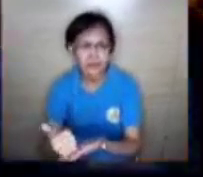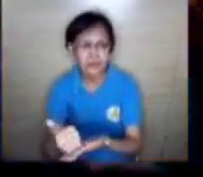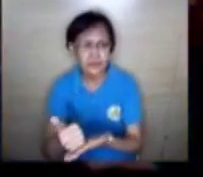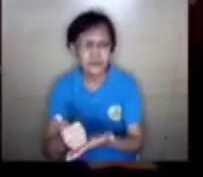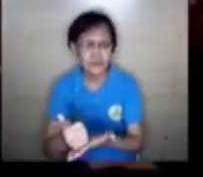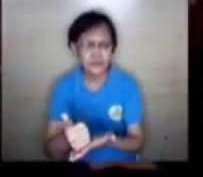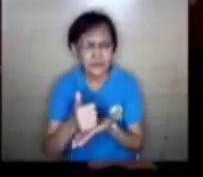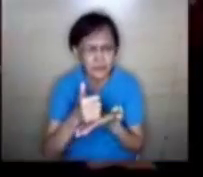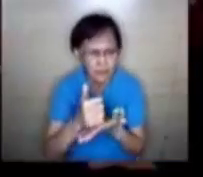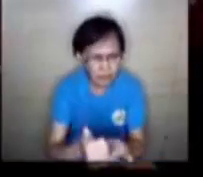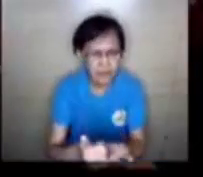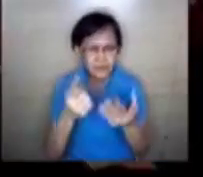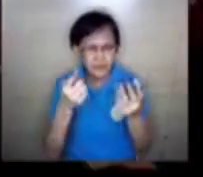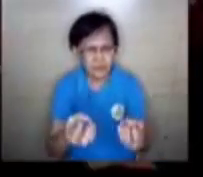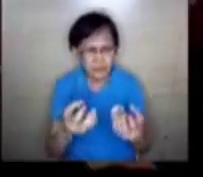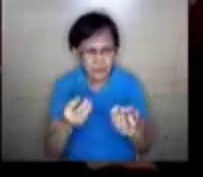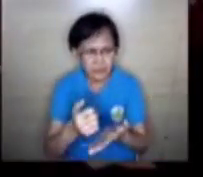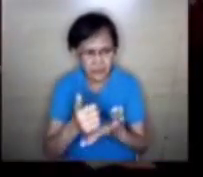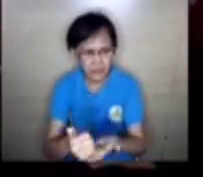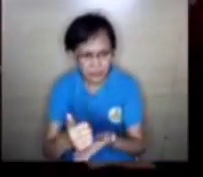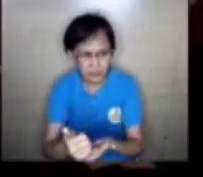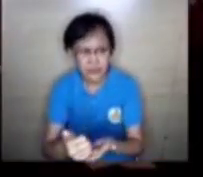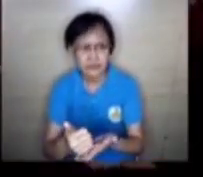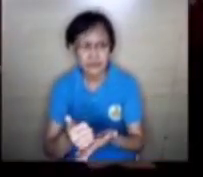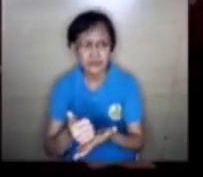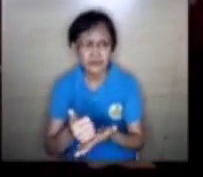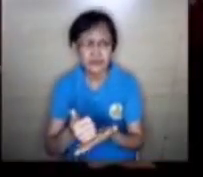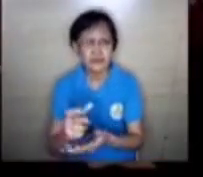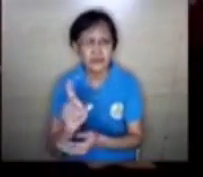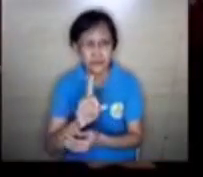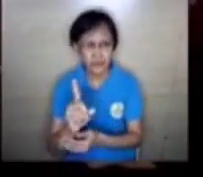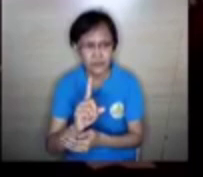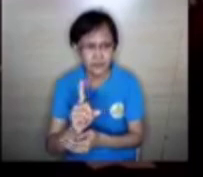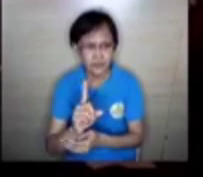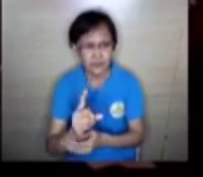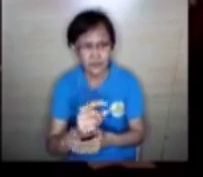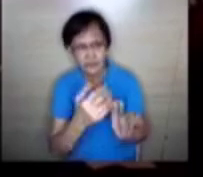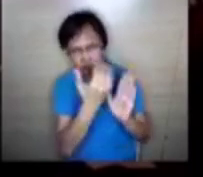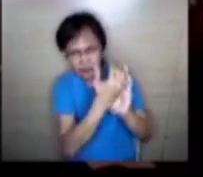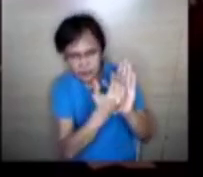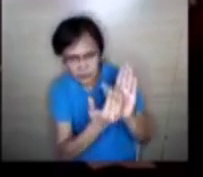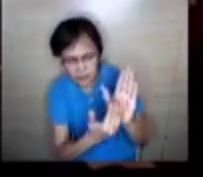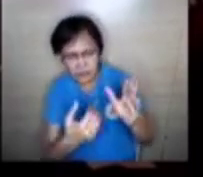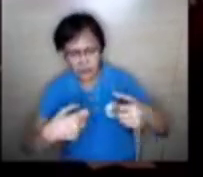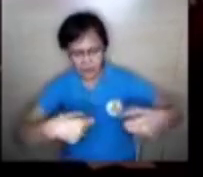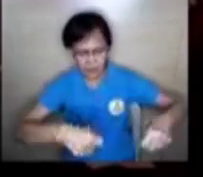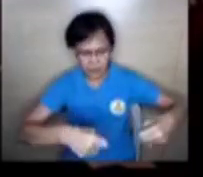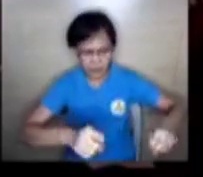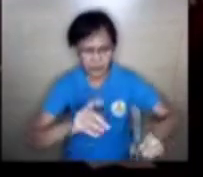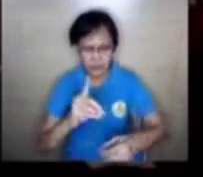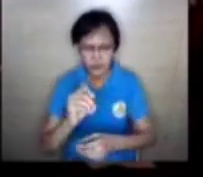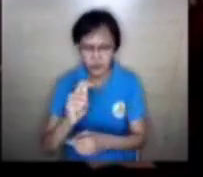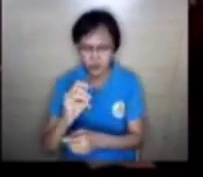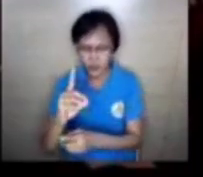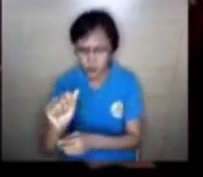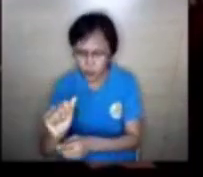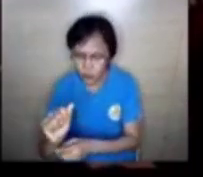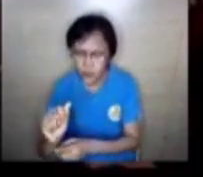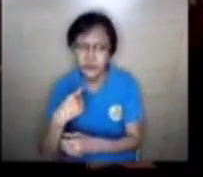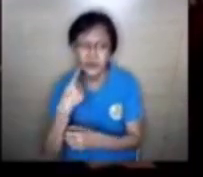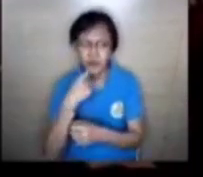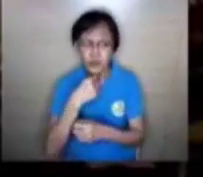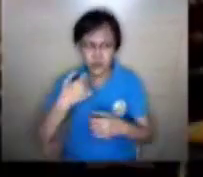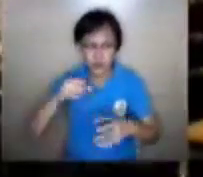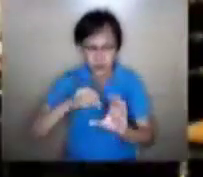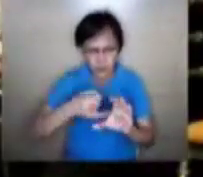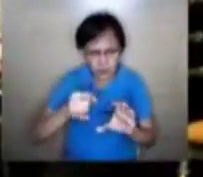mga pinakatinamaan na sektor. Ito po yung market vendors, ito po yung tricycle drivers o Toda, yung mga jeepney